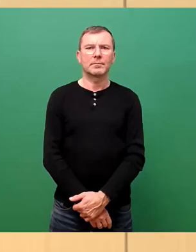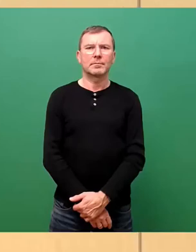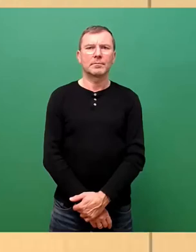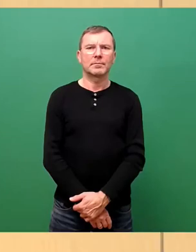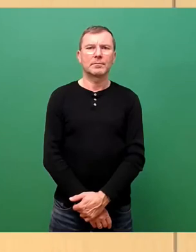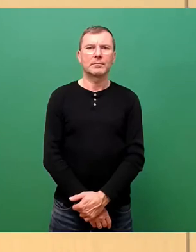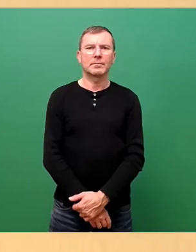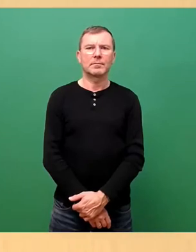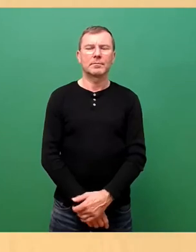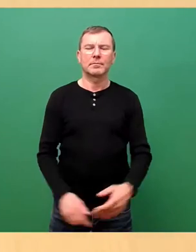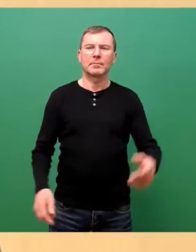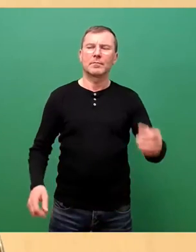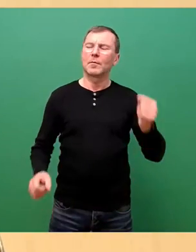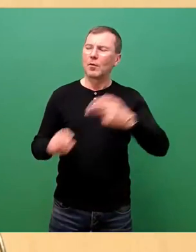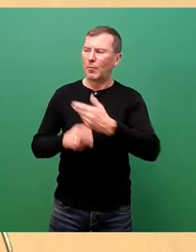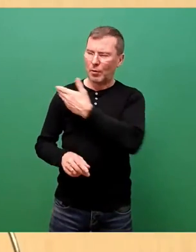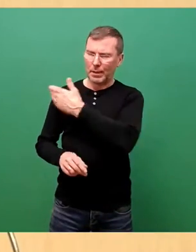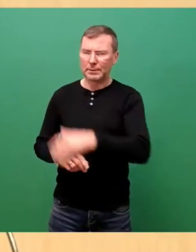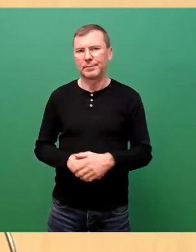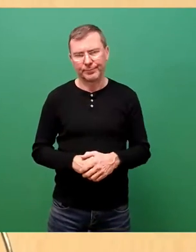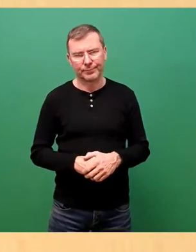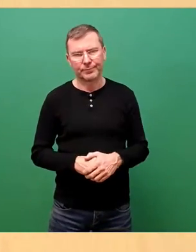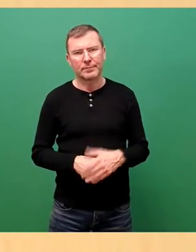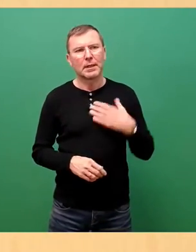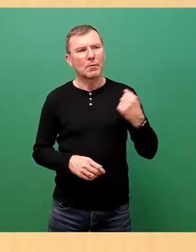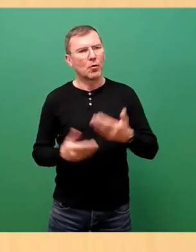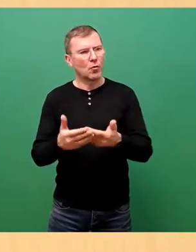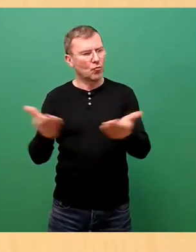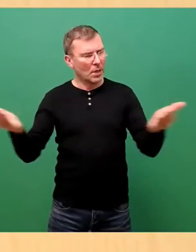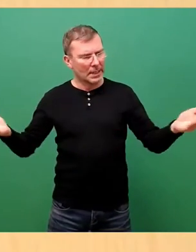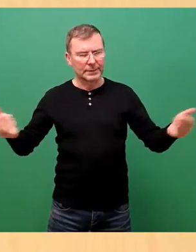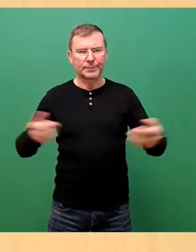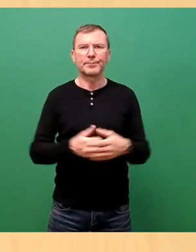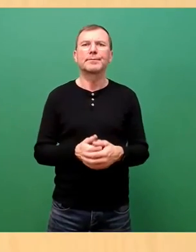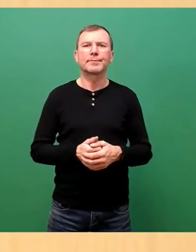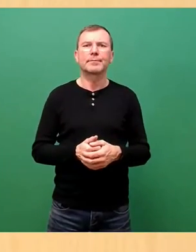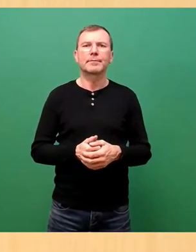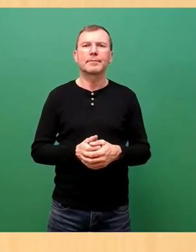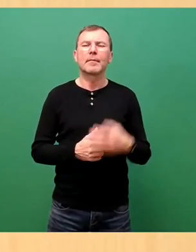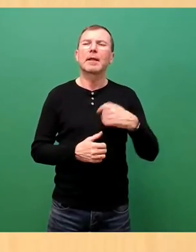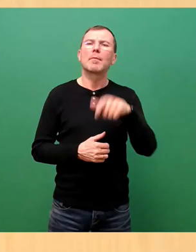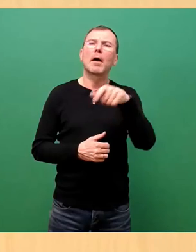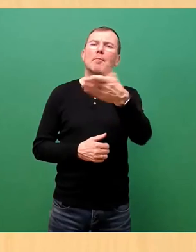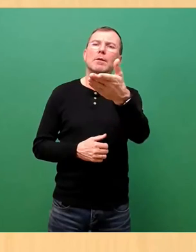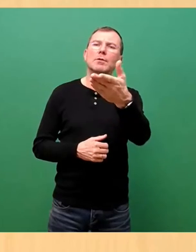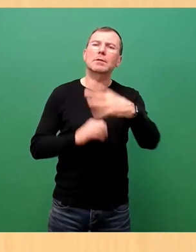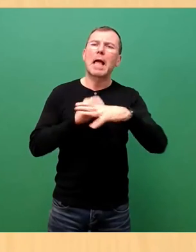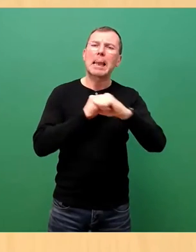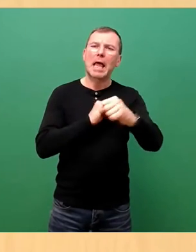Sehr geehrter Herr Oberbürgermeister, liebe Kolleginnen und Kollegen, liebe Menschen im